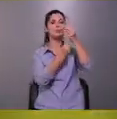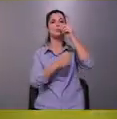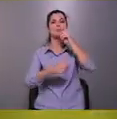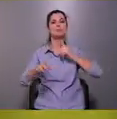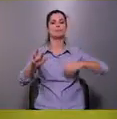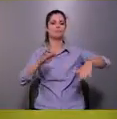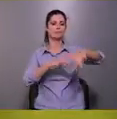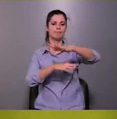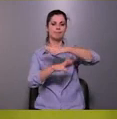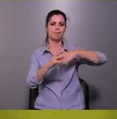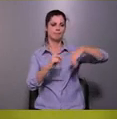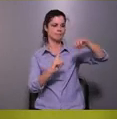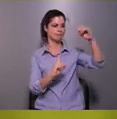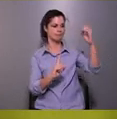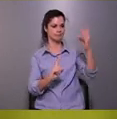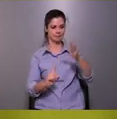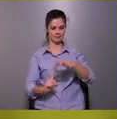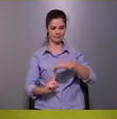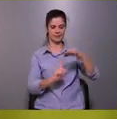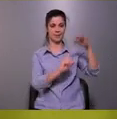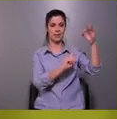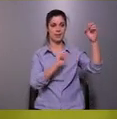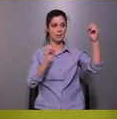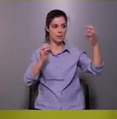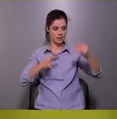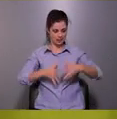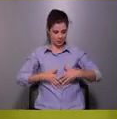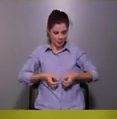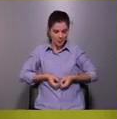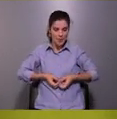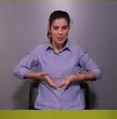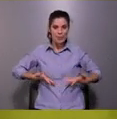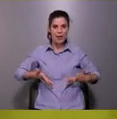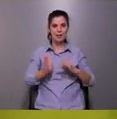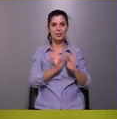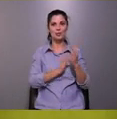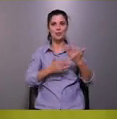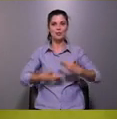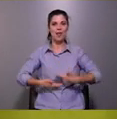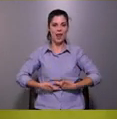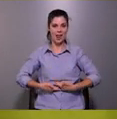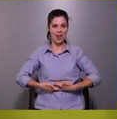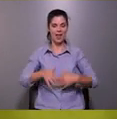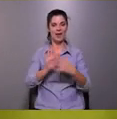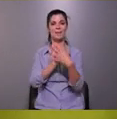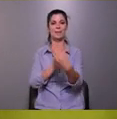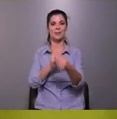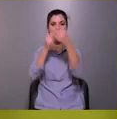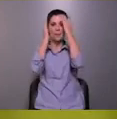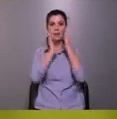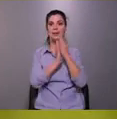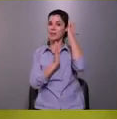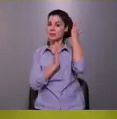te. Tu sei benedetta fra le donne, e benedetto è il frutto del tuo seno, Gesù. Santa Maria, Mãe de